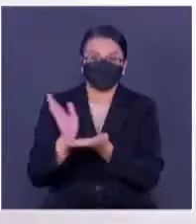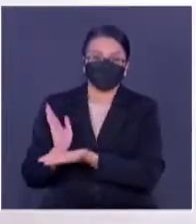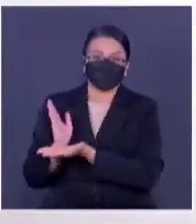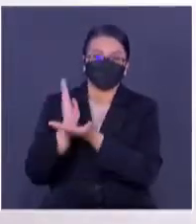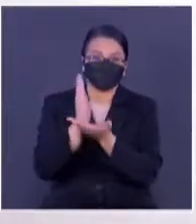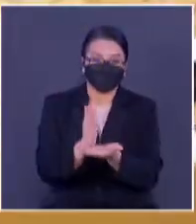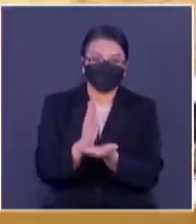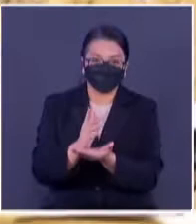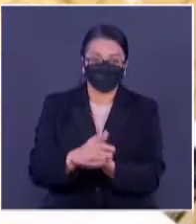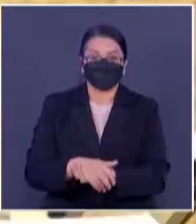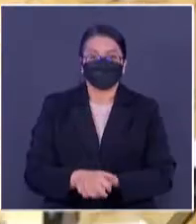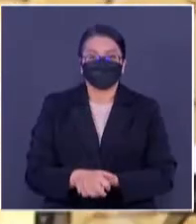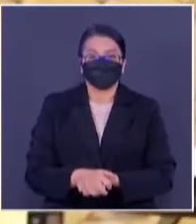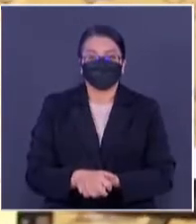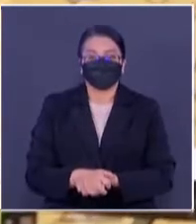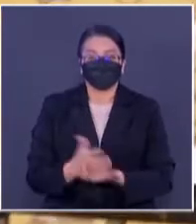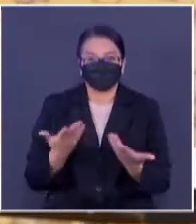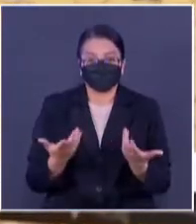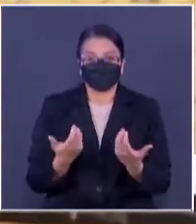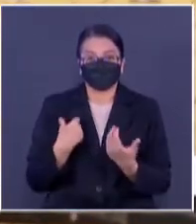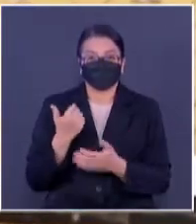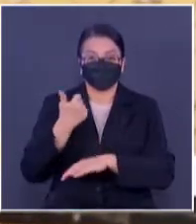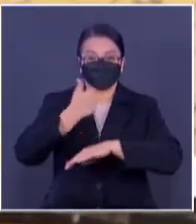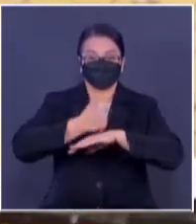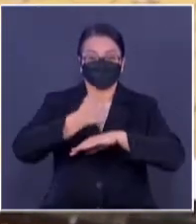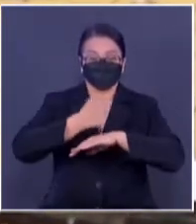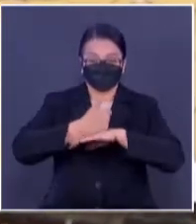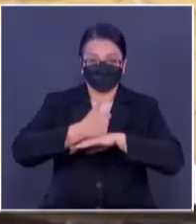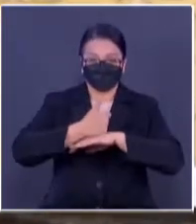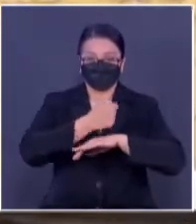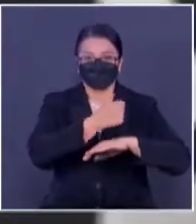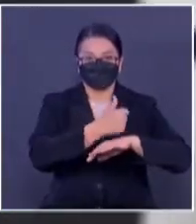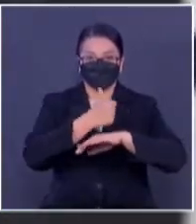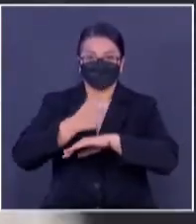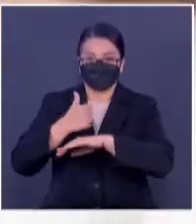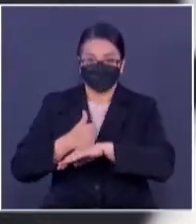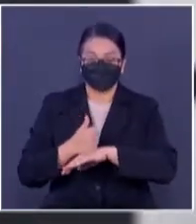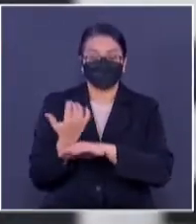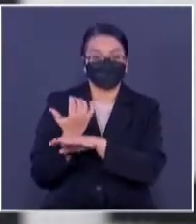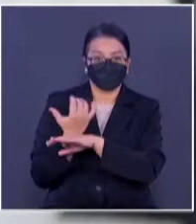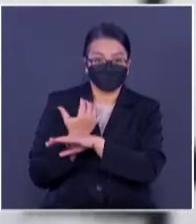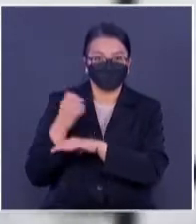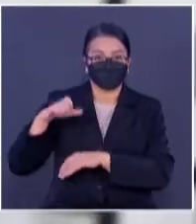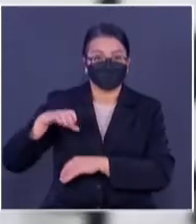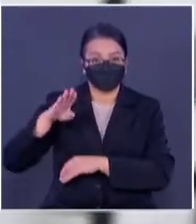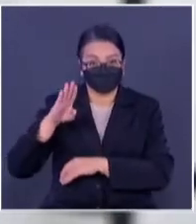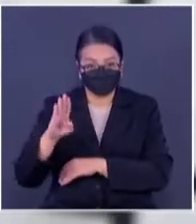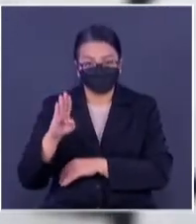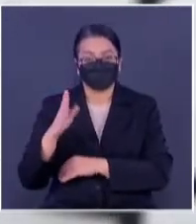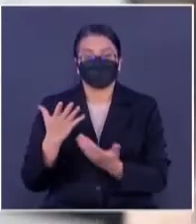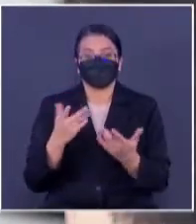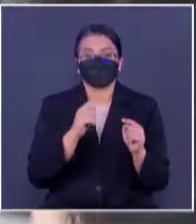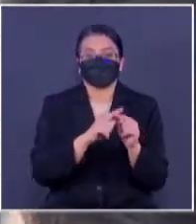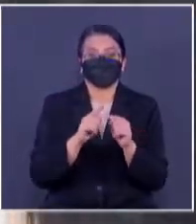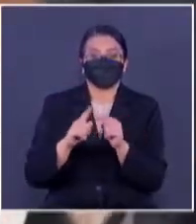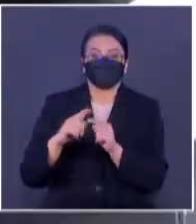ได้สนับสนุนกันมานะครับมีคณะผู้บริหารของสถานีโทรทัศน์ช่องโมโน29บริษัทในเครือโมโนเน็กซ์พร้อมไป